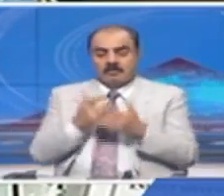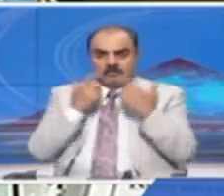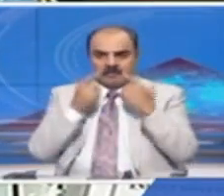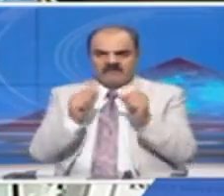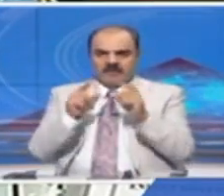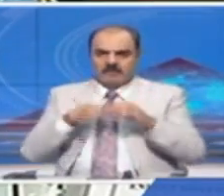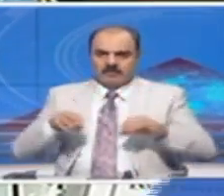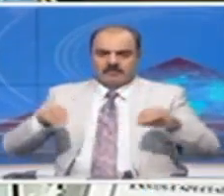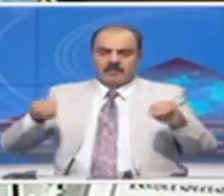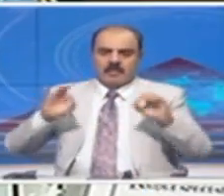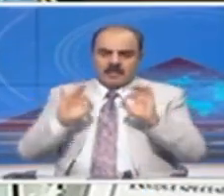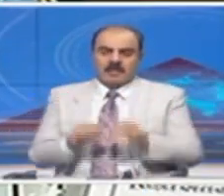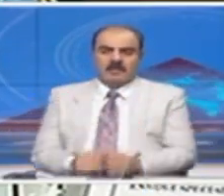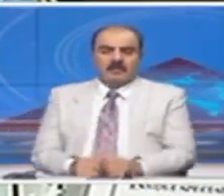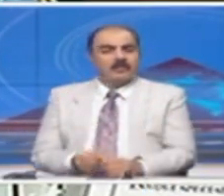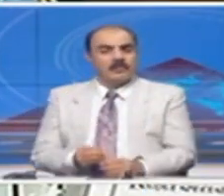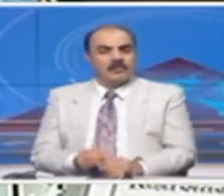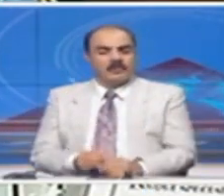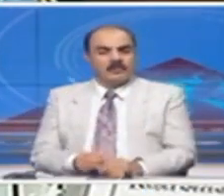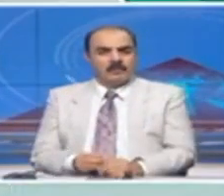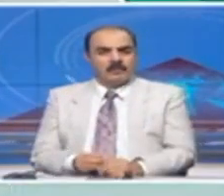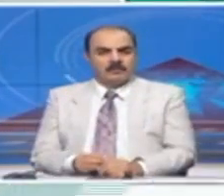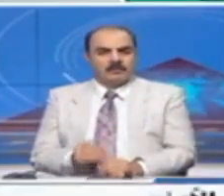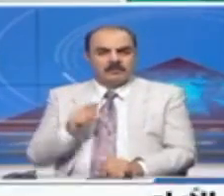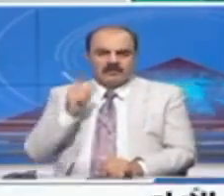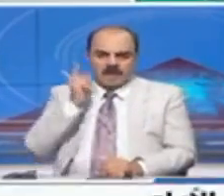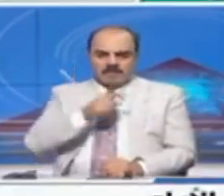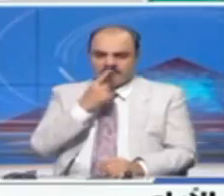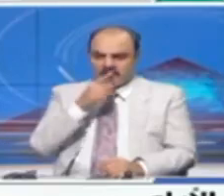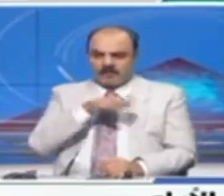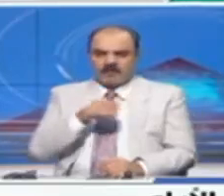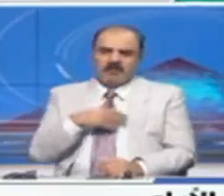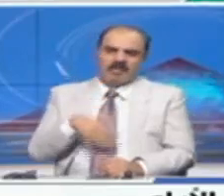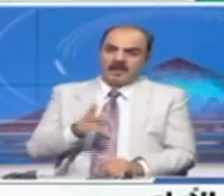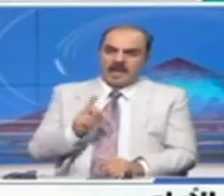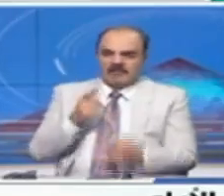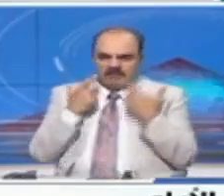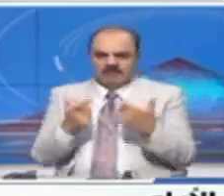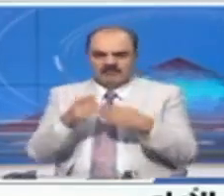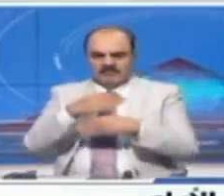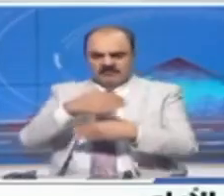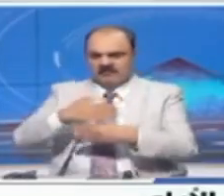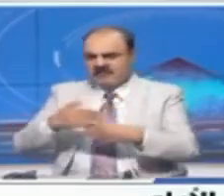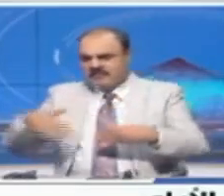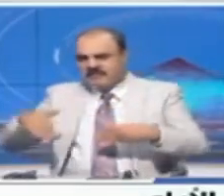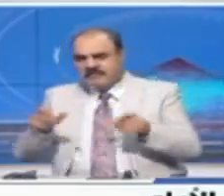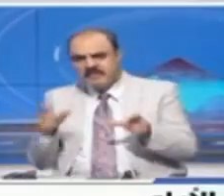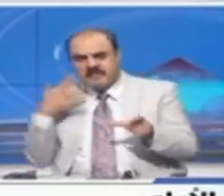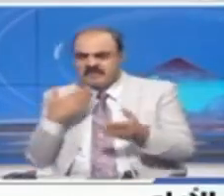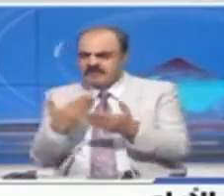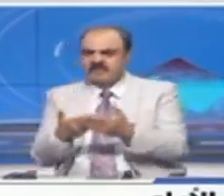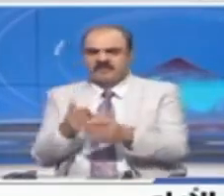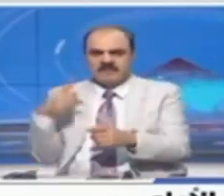أن تتم من خلال الالتزامات الواجبة في إطار القوانين الدولية بما في